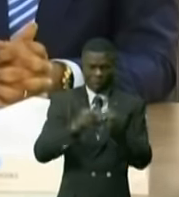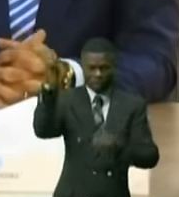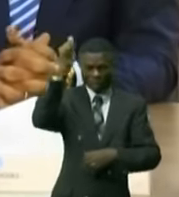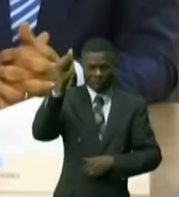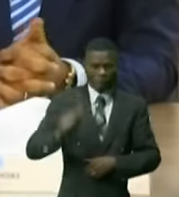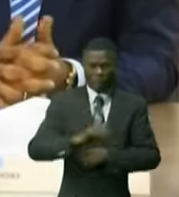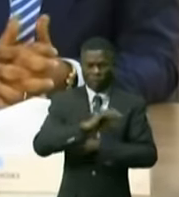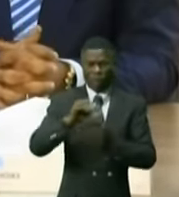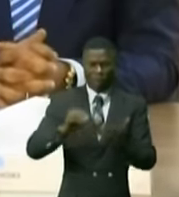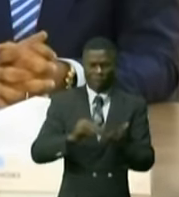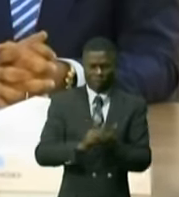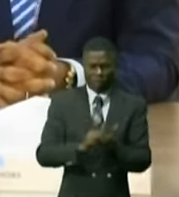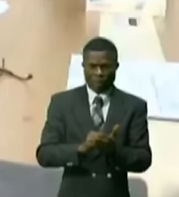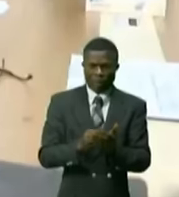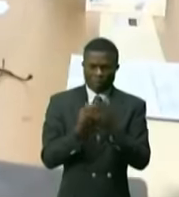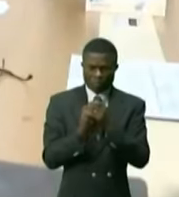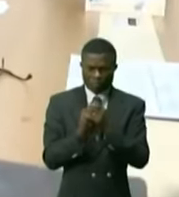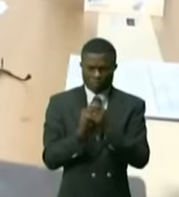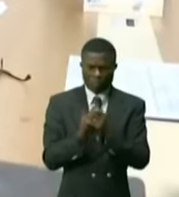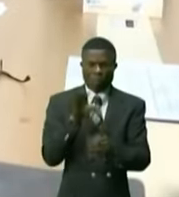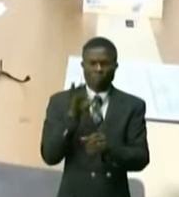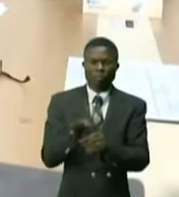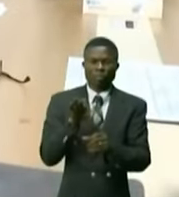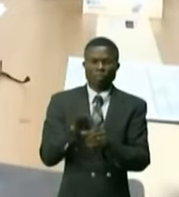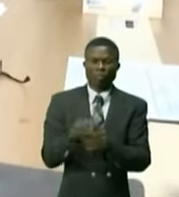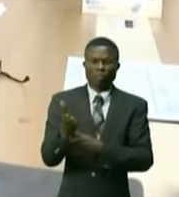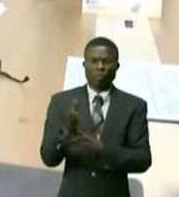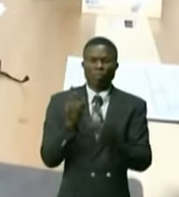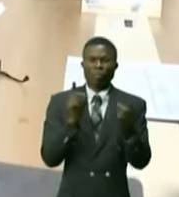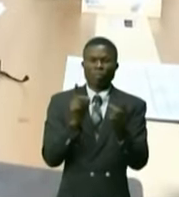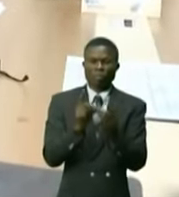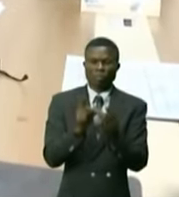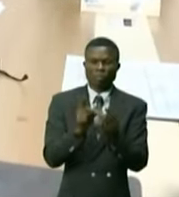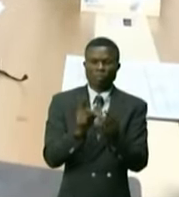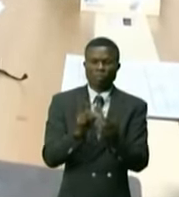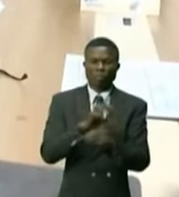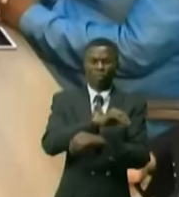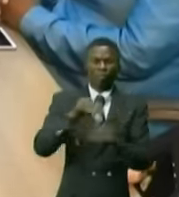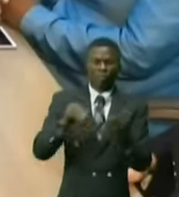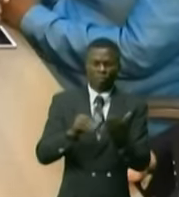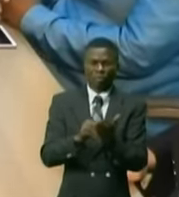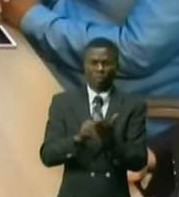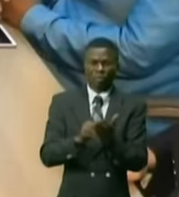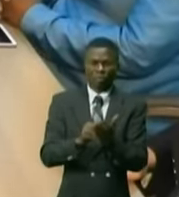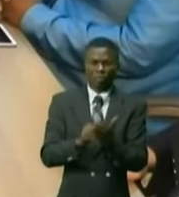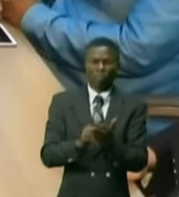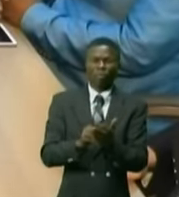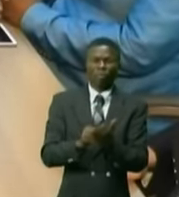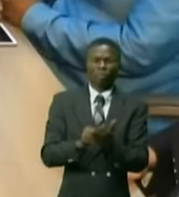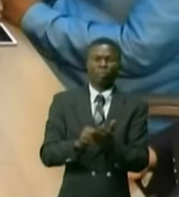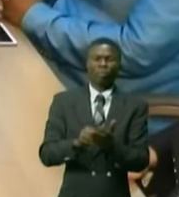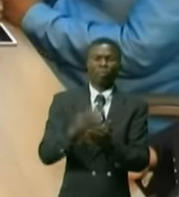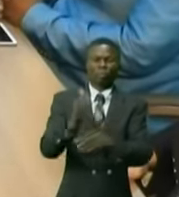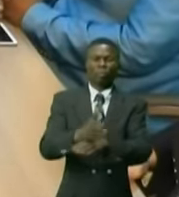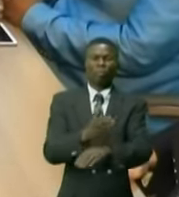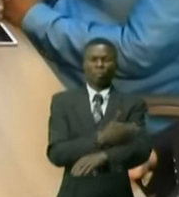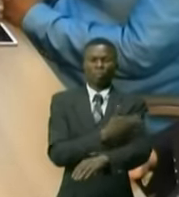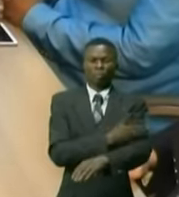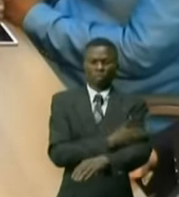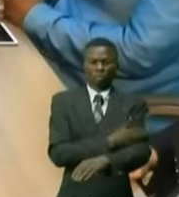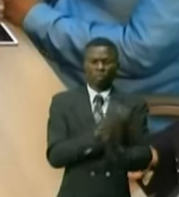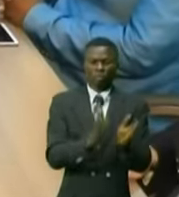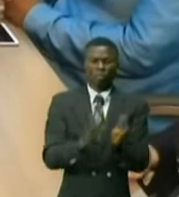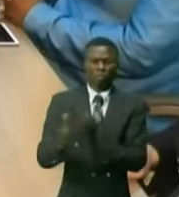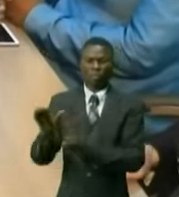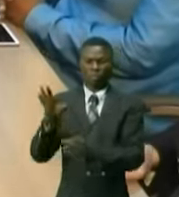centrafricaine. À quelques heures des élections générales en RDC, le Centre Carter est venu s'imprégner de l'état d'avancement des préparatifs